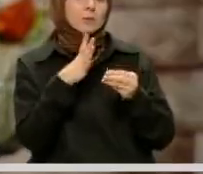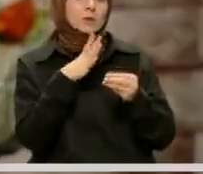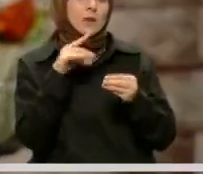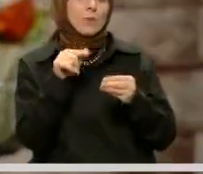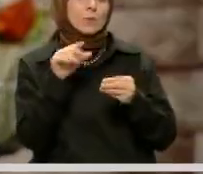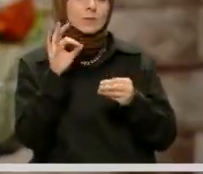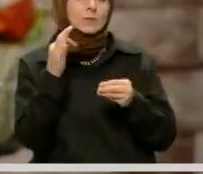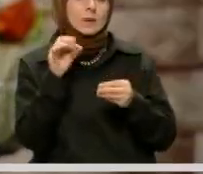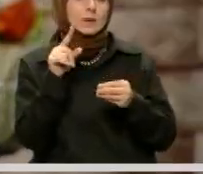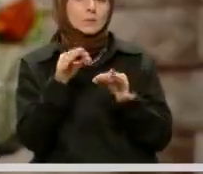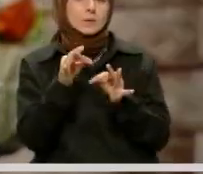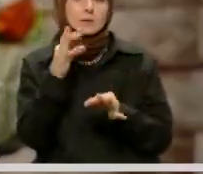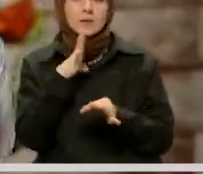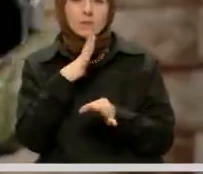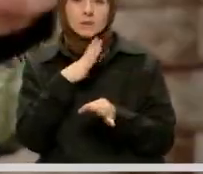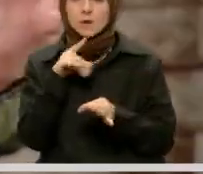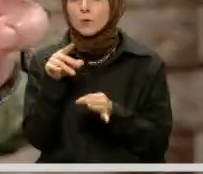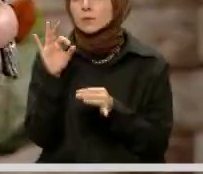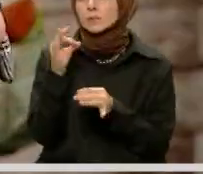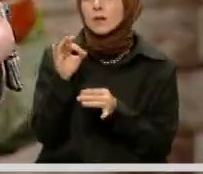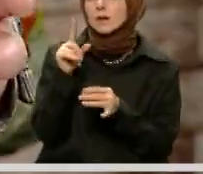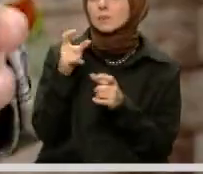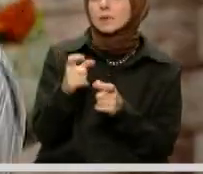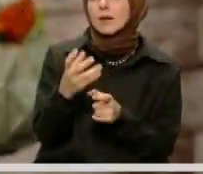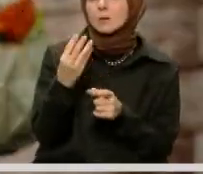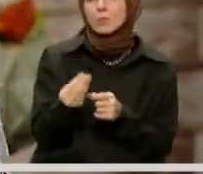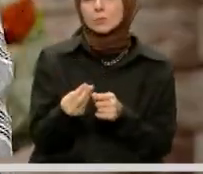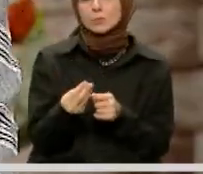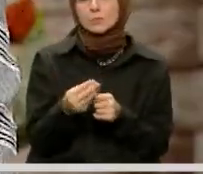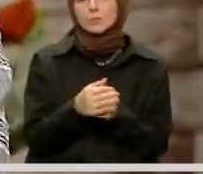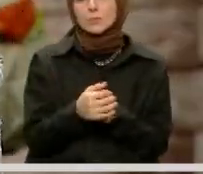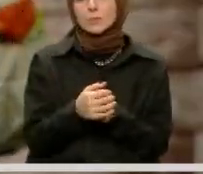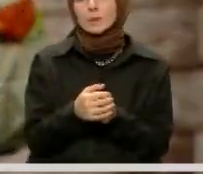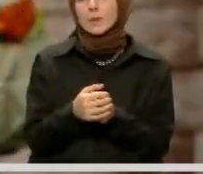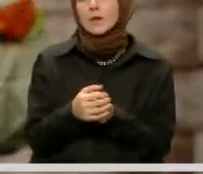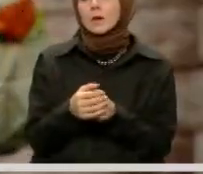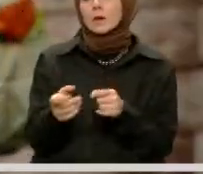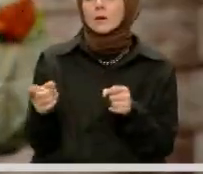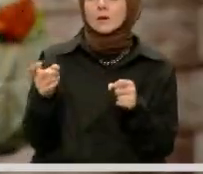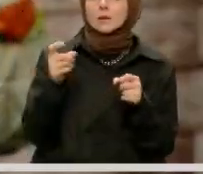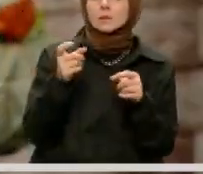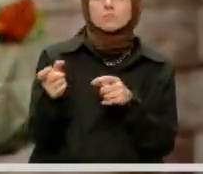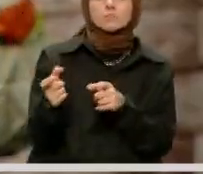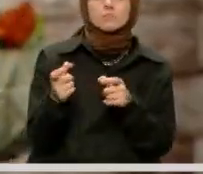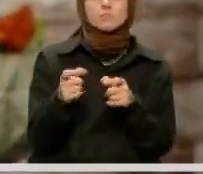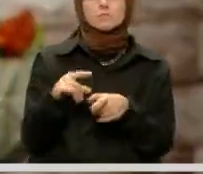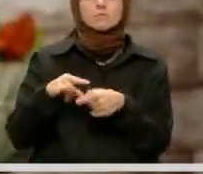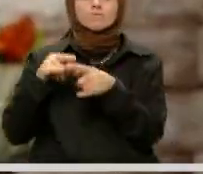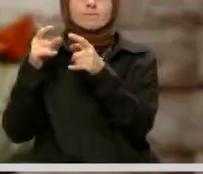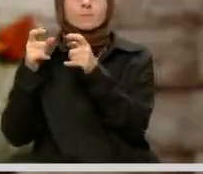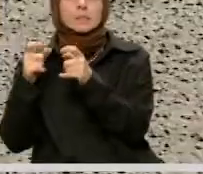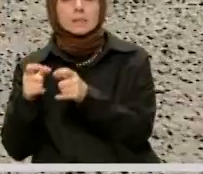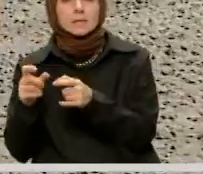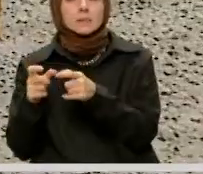orada değerli biri varsa orası değerli bir mekan olur. Hicretten önce Yesrib'ti Medine'nin